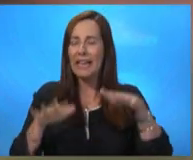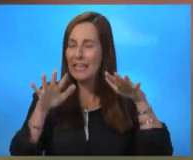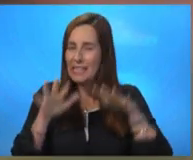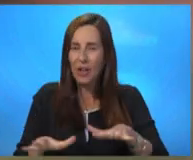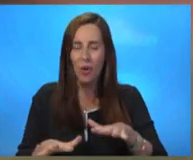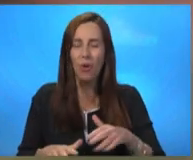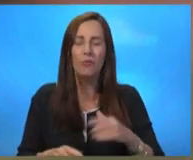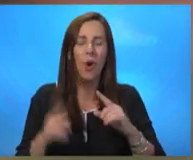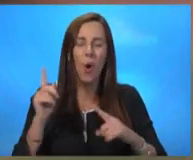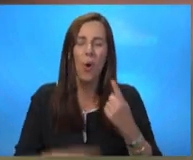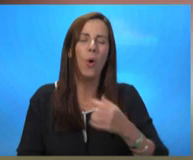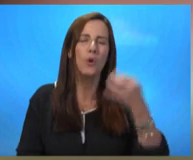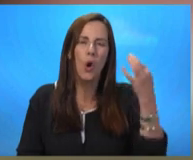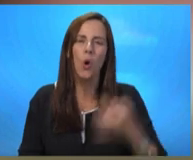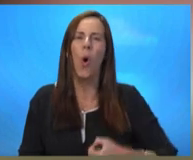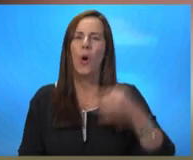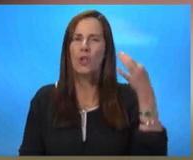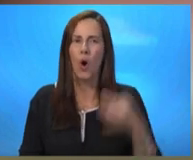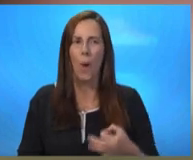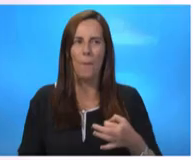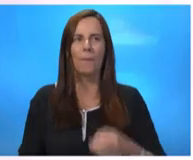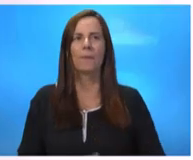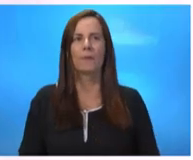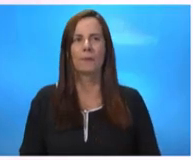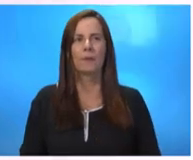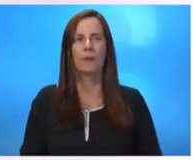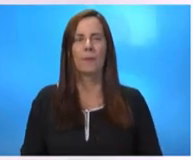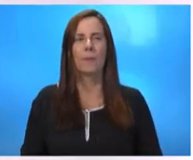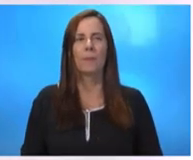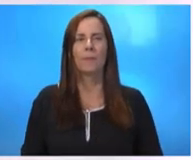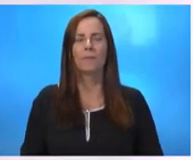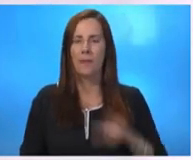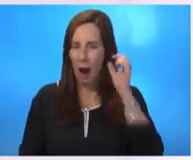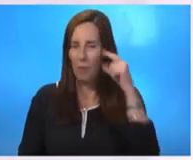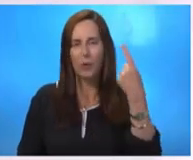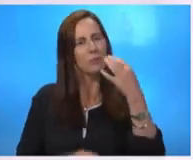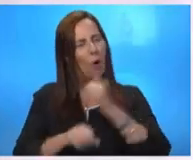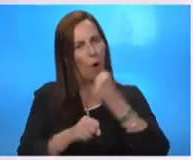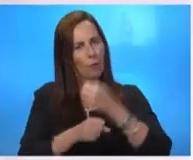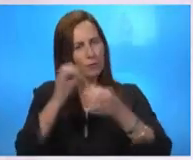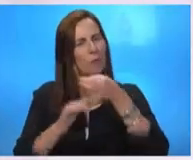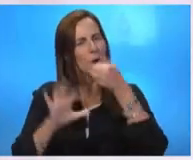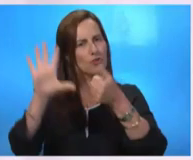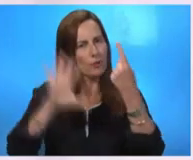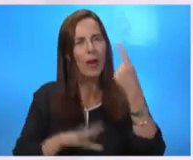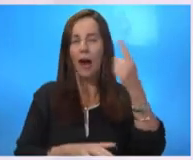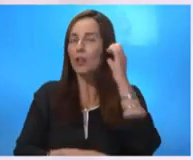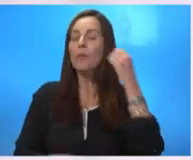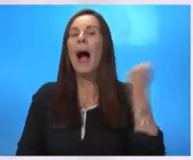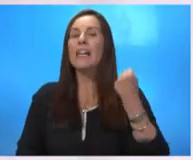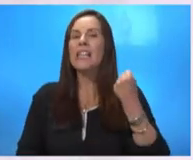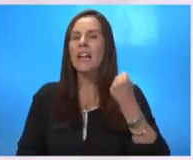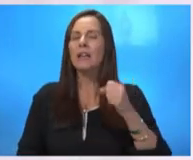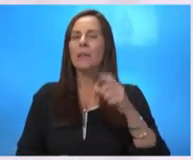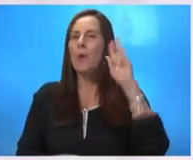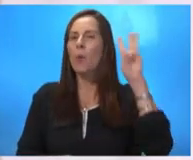examples of racism that happen every single day. כן, ג'ארט היא משפטנית, בת 61, היא נחשבה לאחת הנשים החזקות ביותר בוושינגטון,